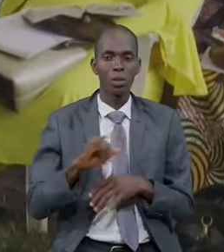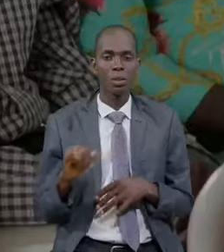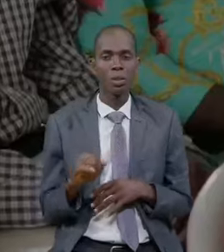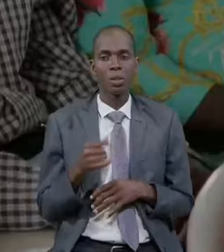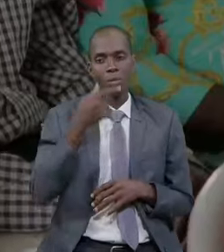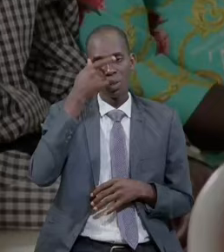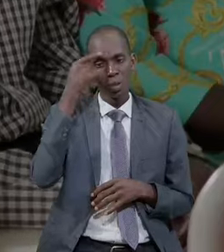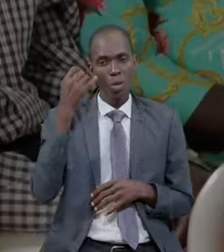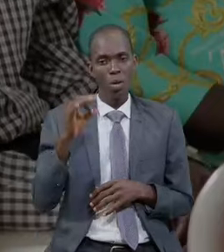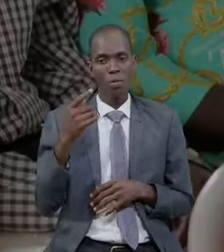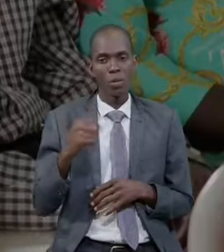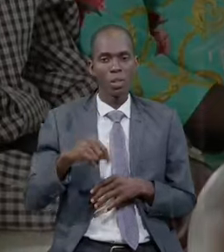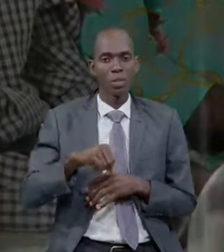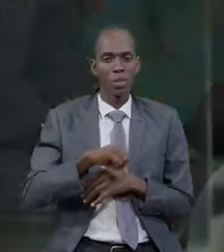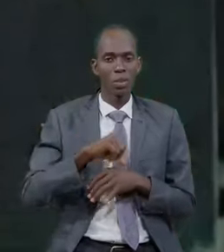la graisse.